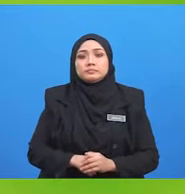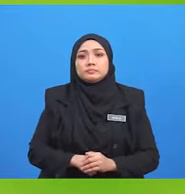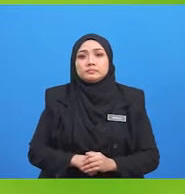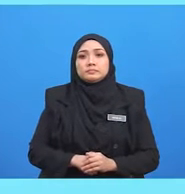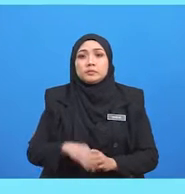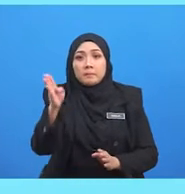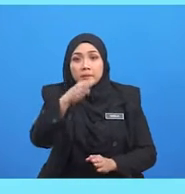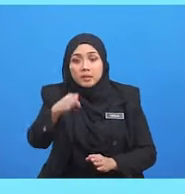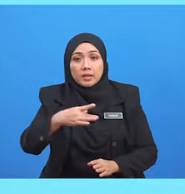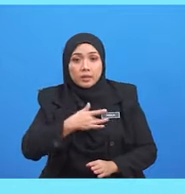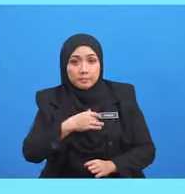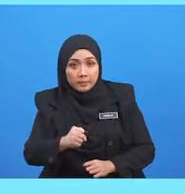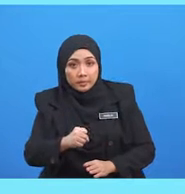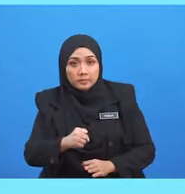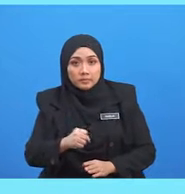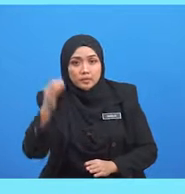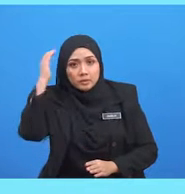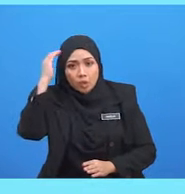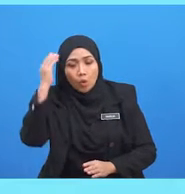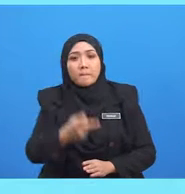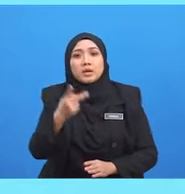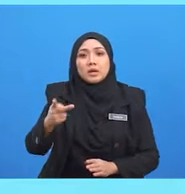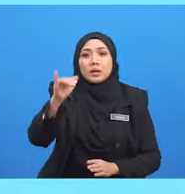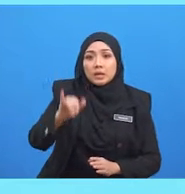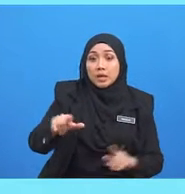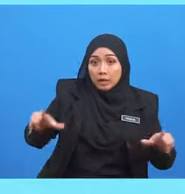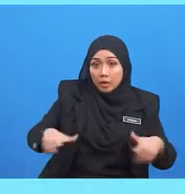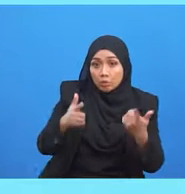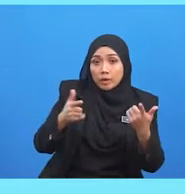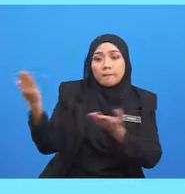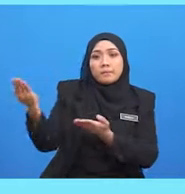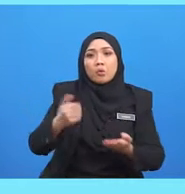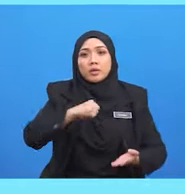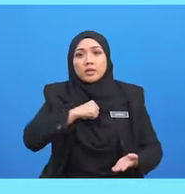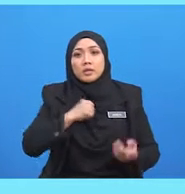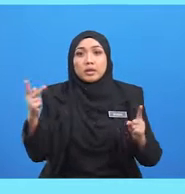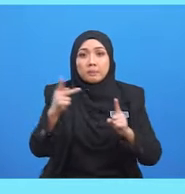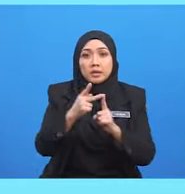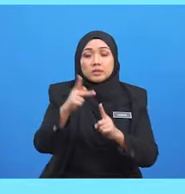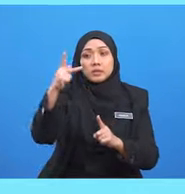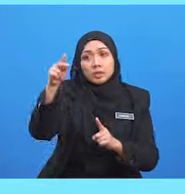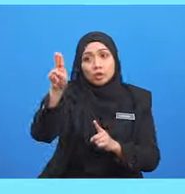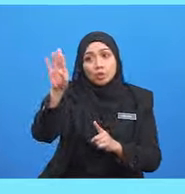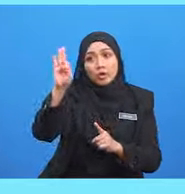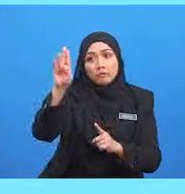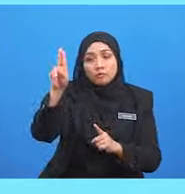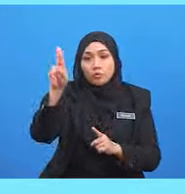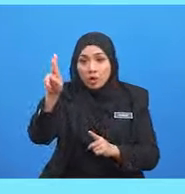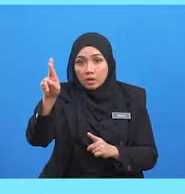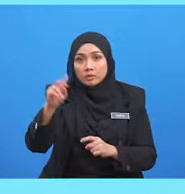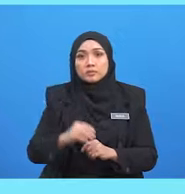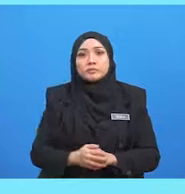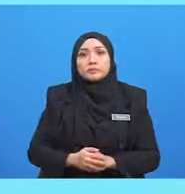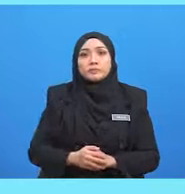terbatal. Syarat-syarat terbatal iman ialah mengetahui perkara yang dilakukan membawa